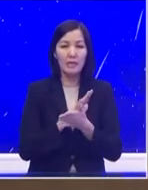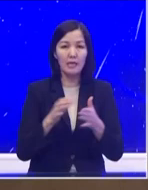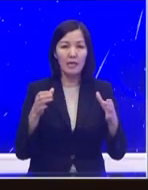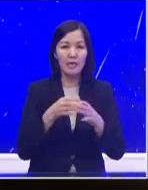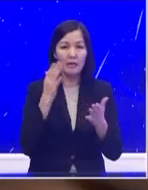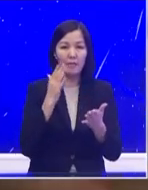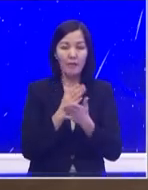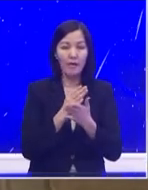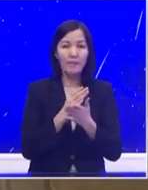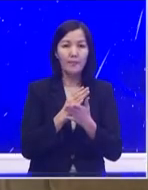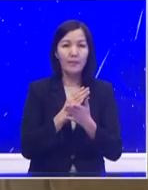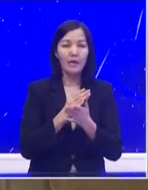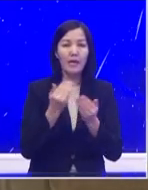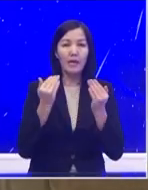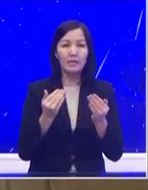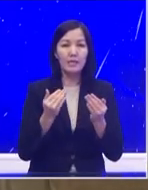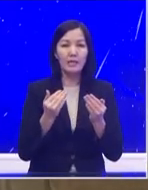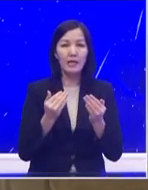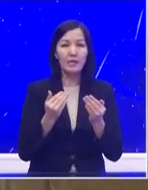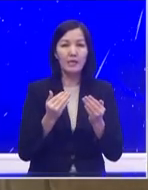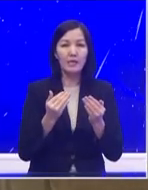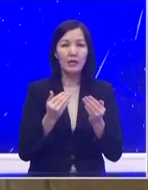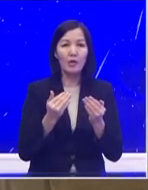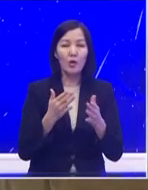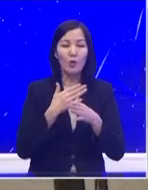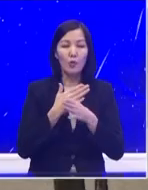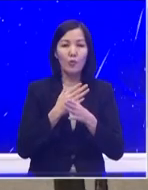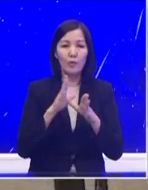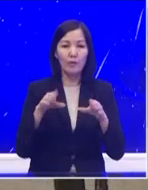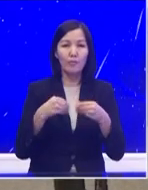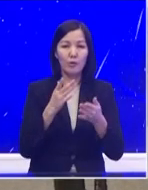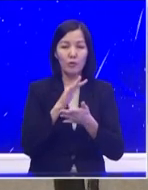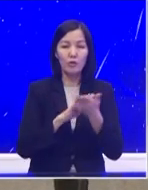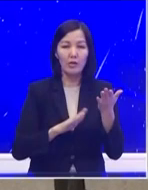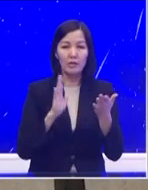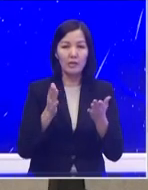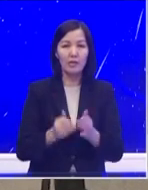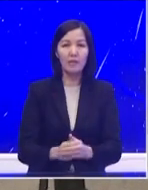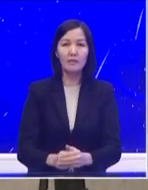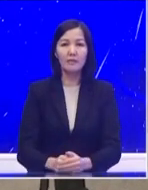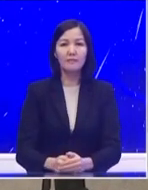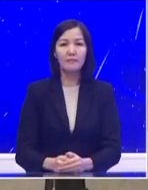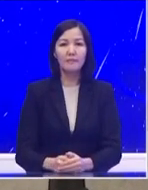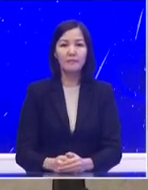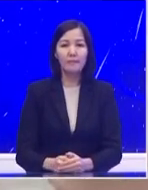Олар елдегі жағдай оңалмайынша ірілі ұсақты көмек түрлерін тоқтатпақ емес.